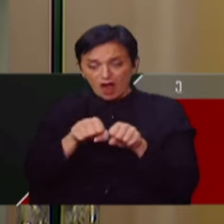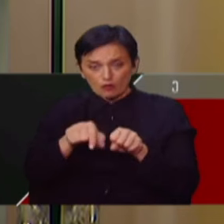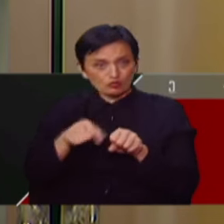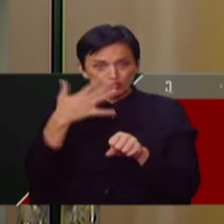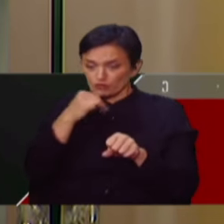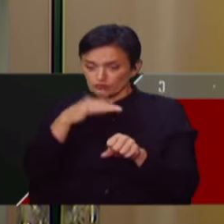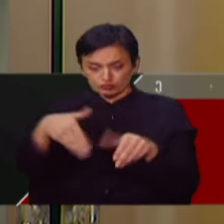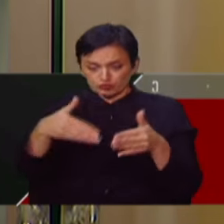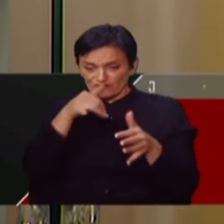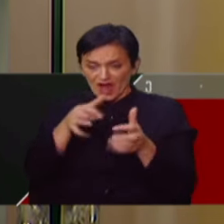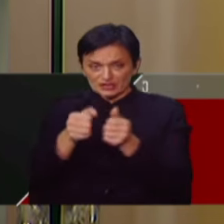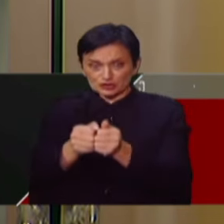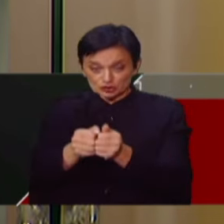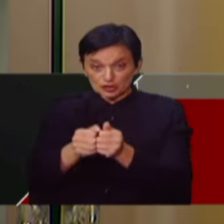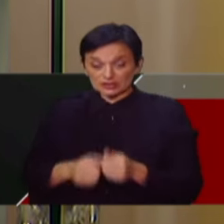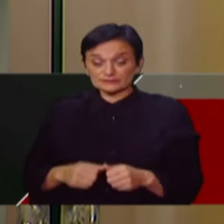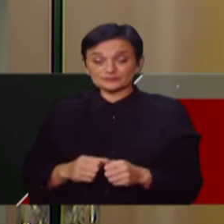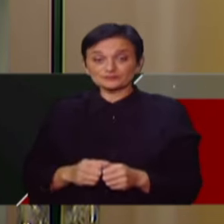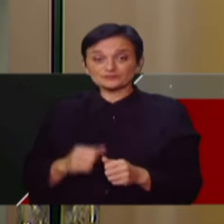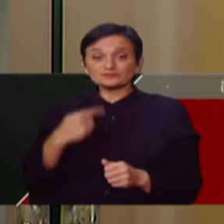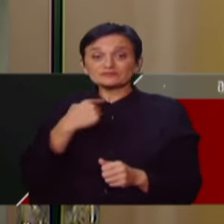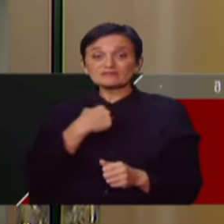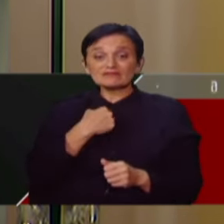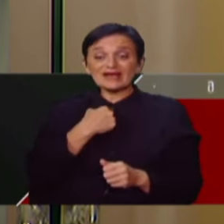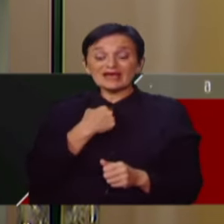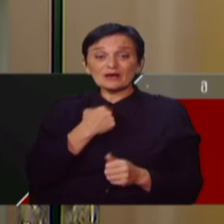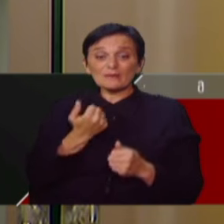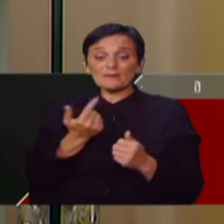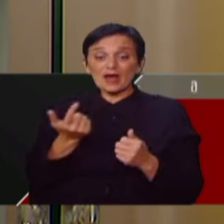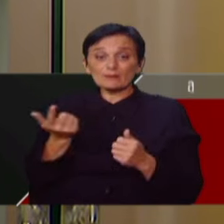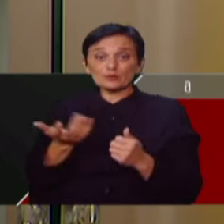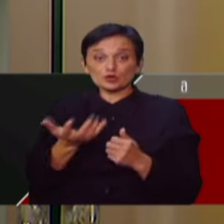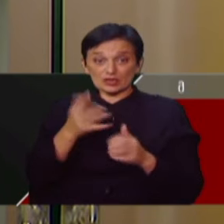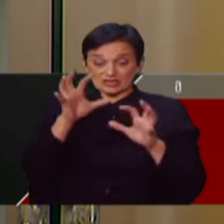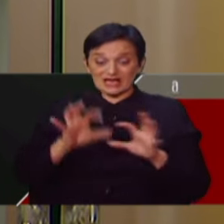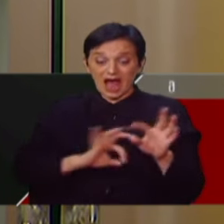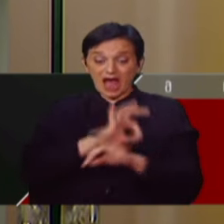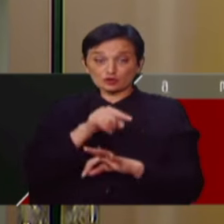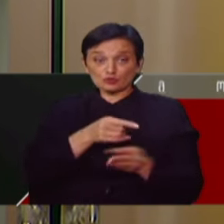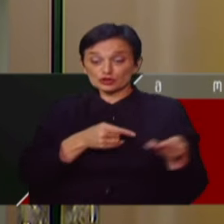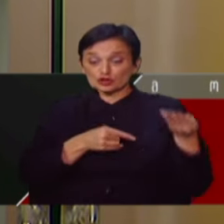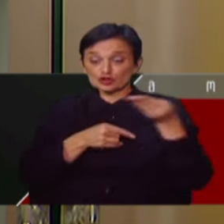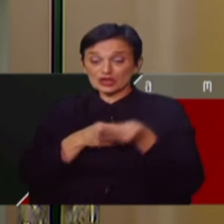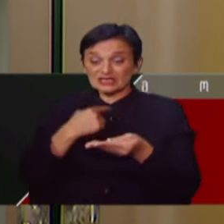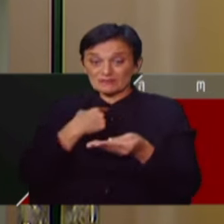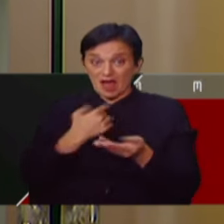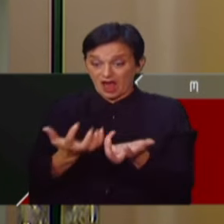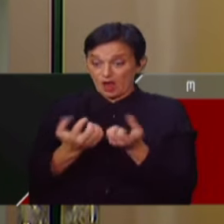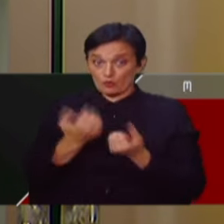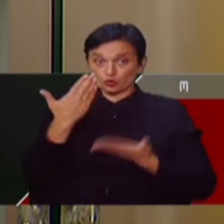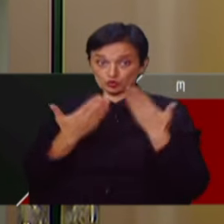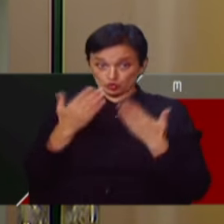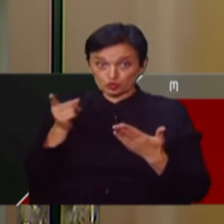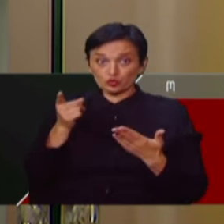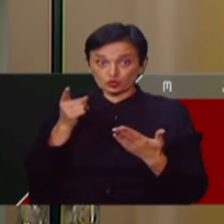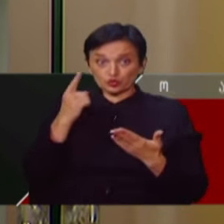და ვეღარ იჭერს. ის, რომ ხმების მოსაპოვებლად არის ეს კანონპროექტი შემოტანილი, თუ იმას ყვდებიან